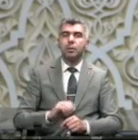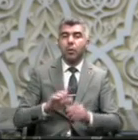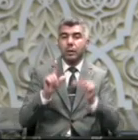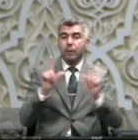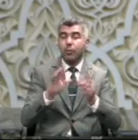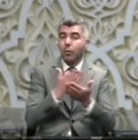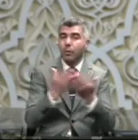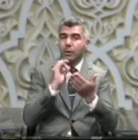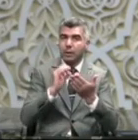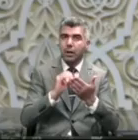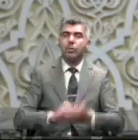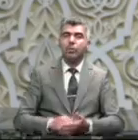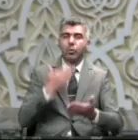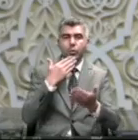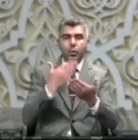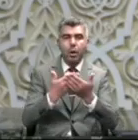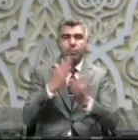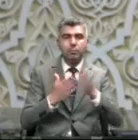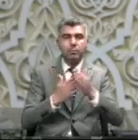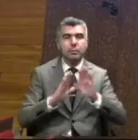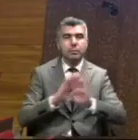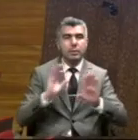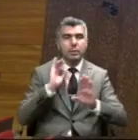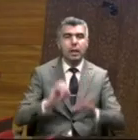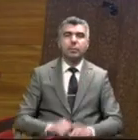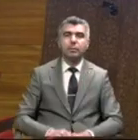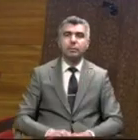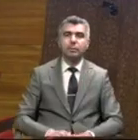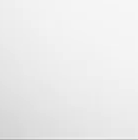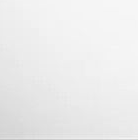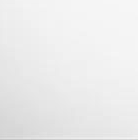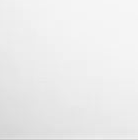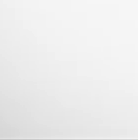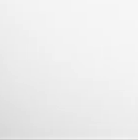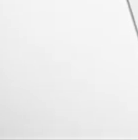خلالهم الراي العام الوطني شكرا للجميع ورفعت الجلسه